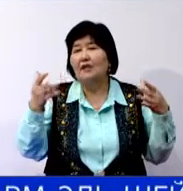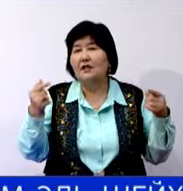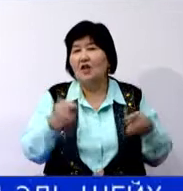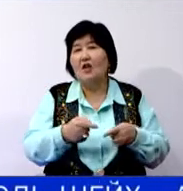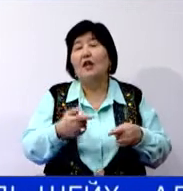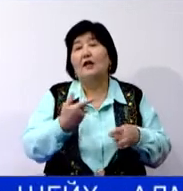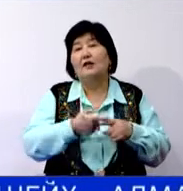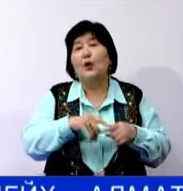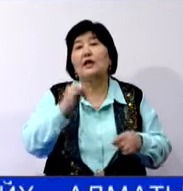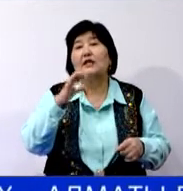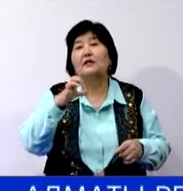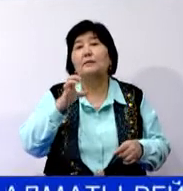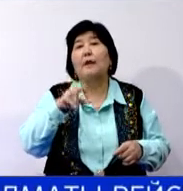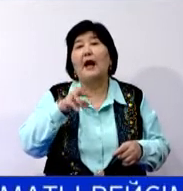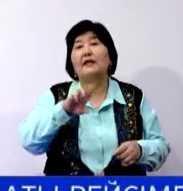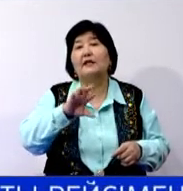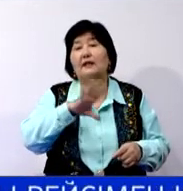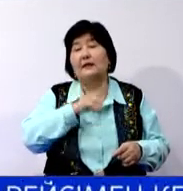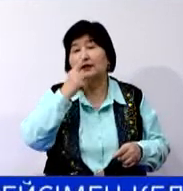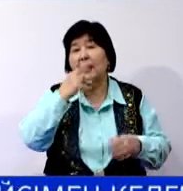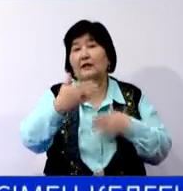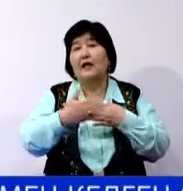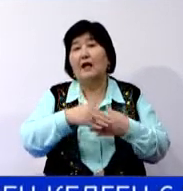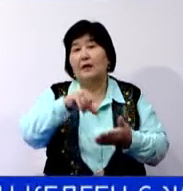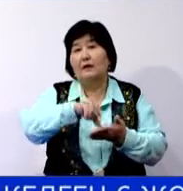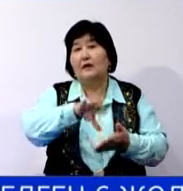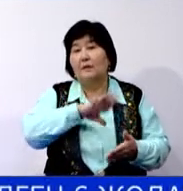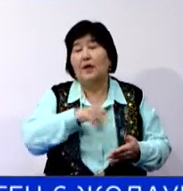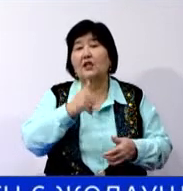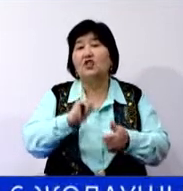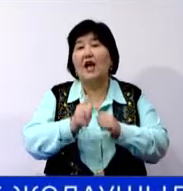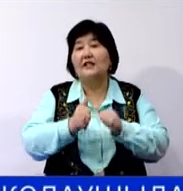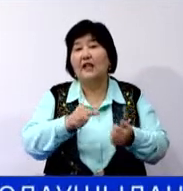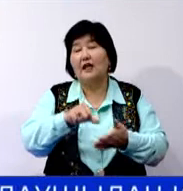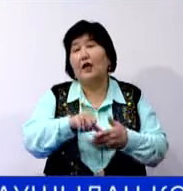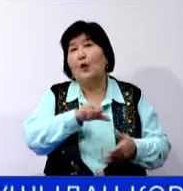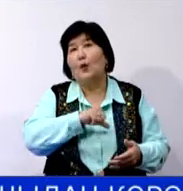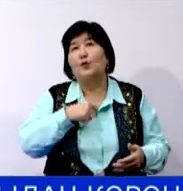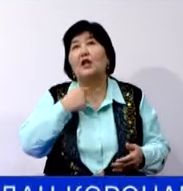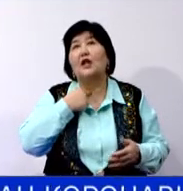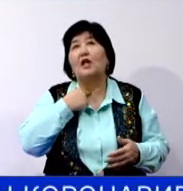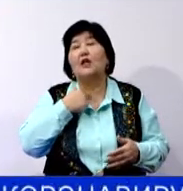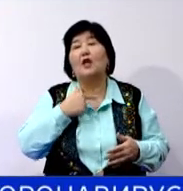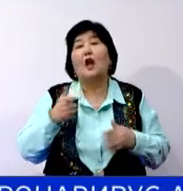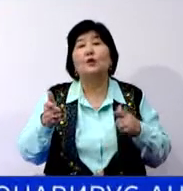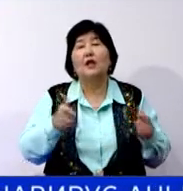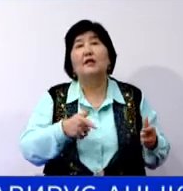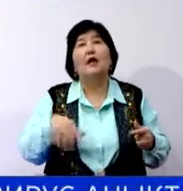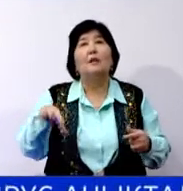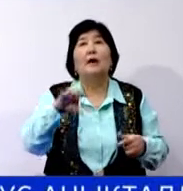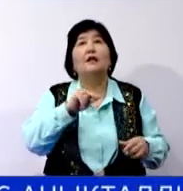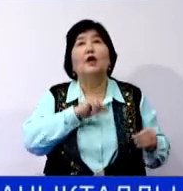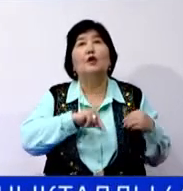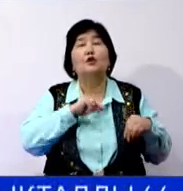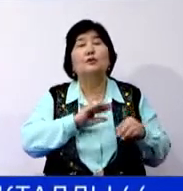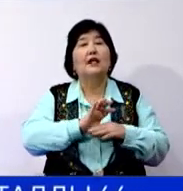қатар Испанияда өткен, жақында өткен жарыстарға өздерінің дауыстарын дайындап, барлығын